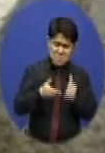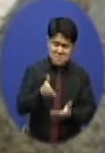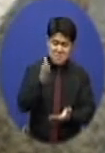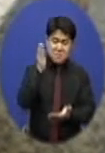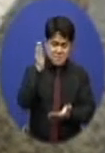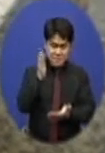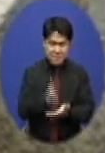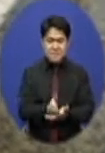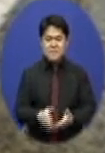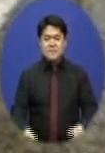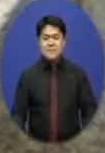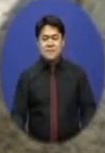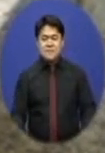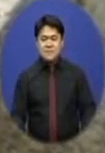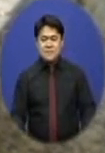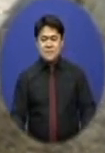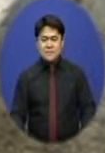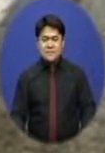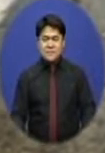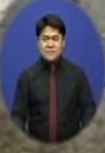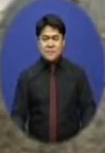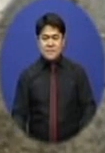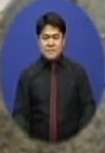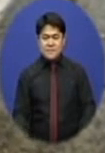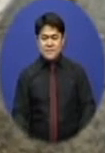나를 놀리지 마